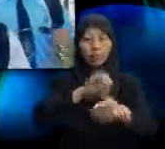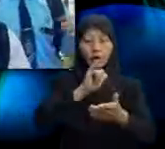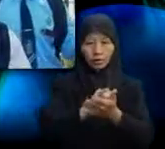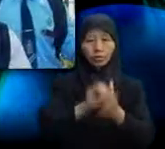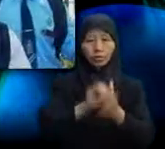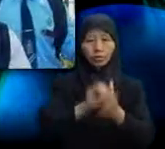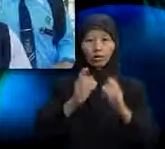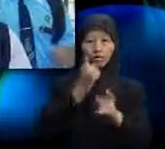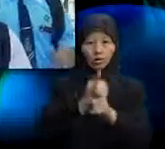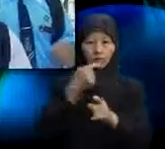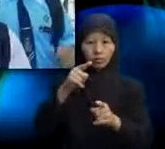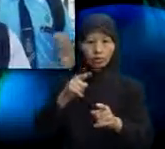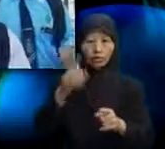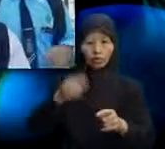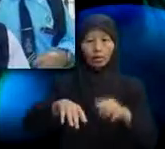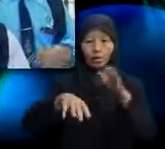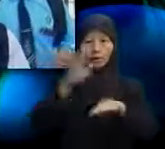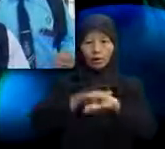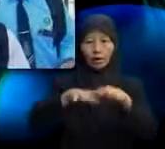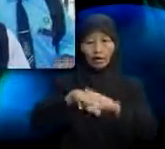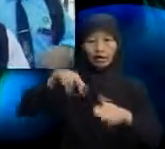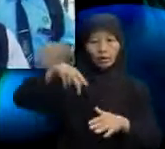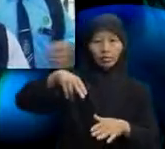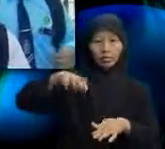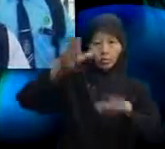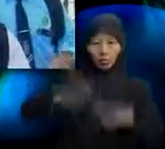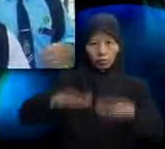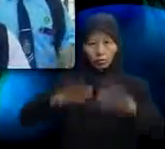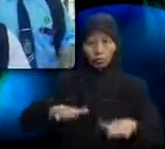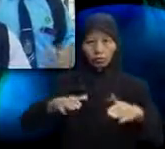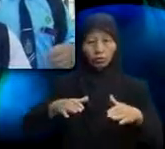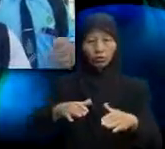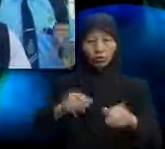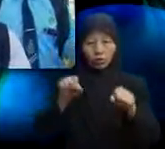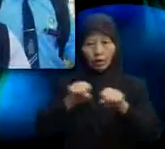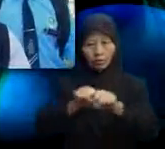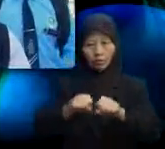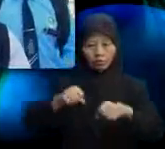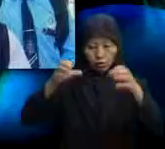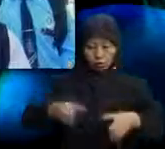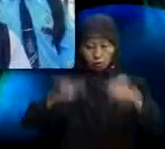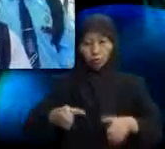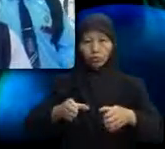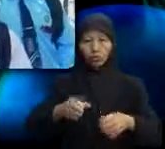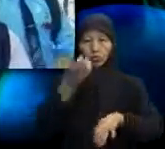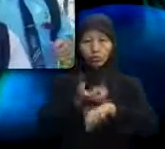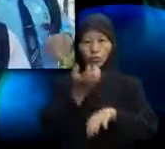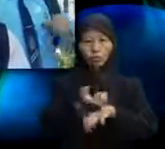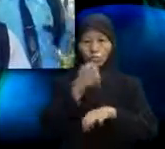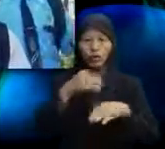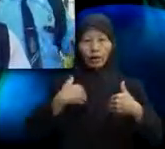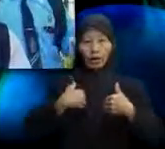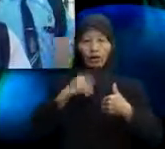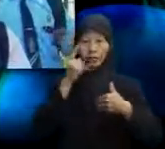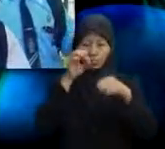begitulah memakainya. Ketuk-ketuk dulu kasut kita, takut-takut ada sesuatu di dalam kasut kita.